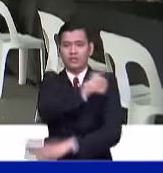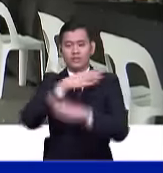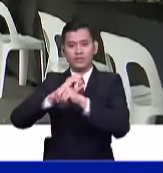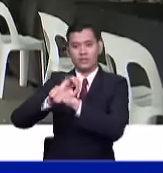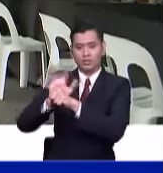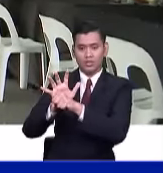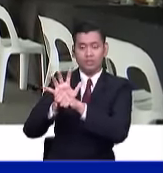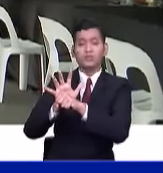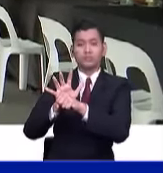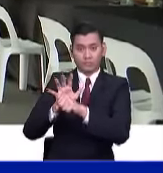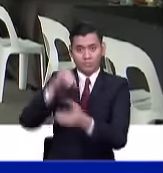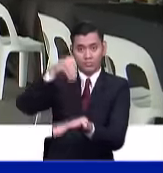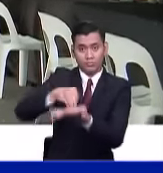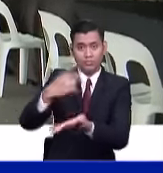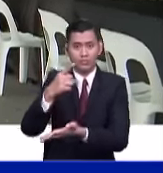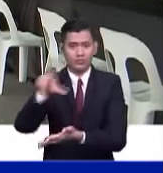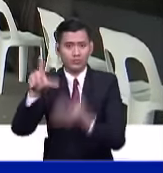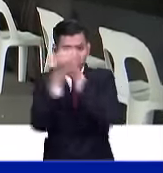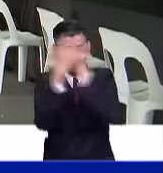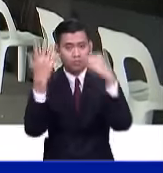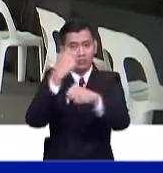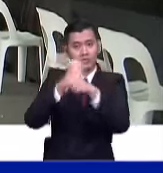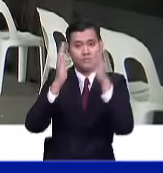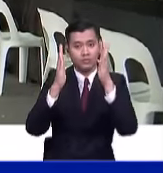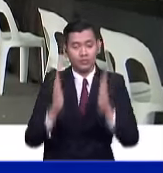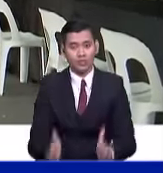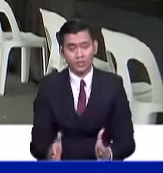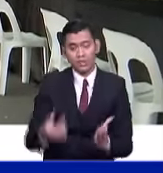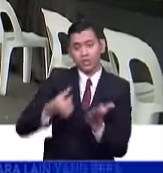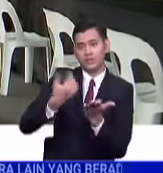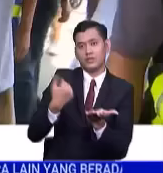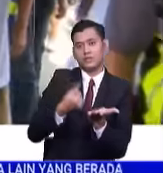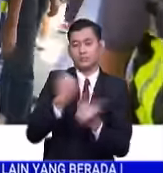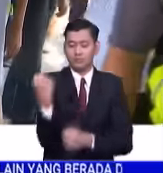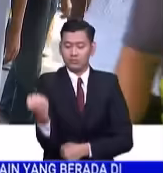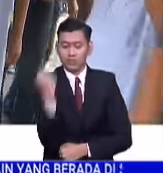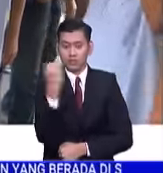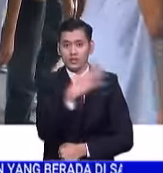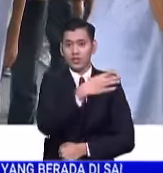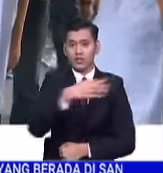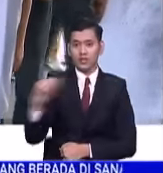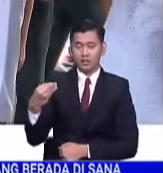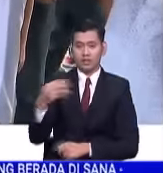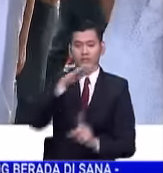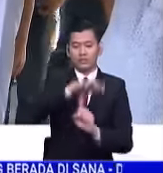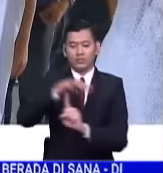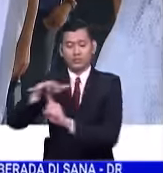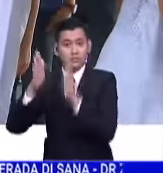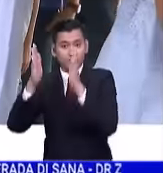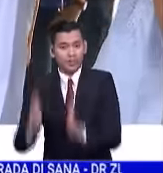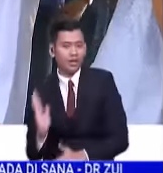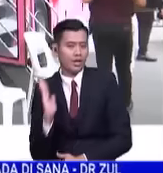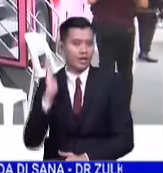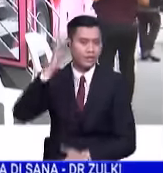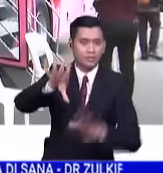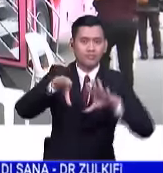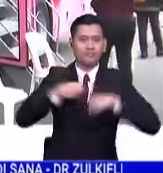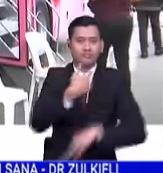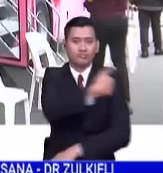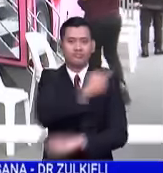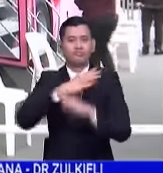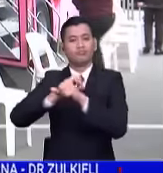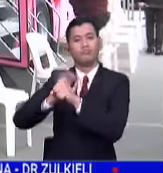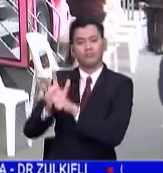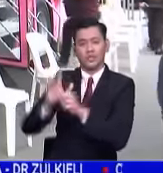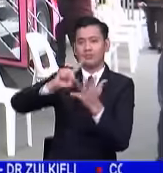Negara. Beliau turut memaklumkan pekerja pasar borong, pasar harian serta penjaja bakal menerima suntikan vaksin COVID-19 mulai